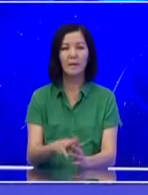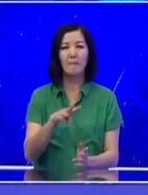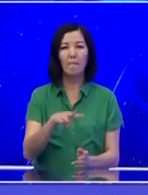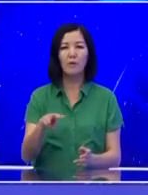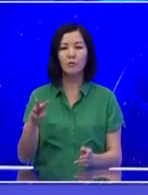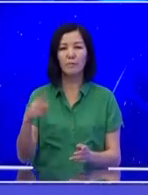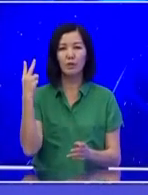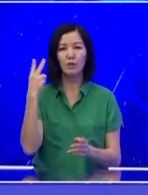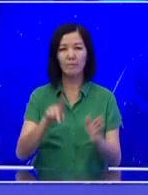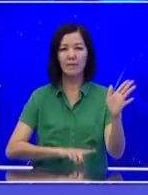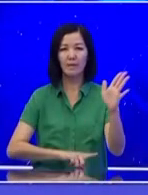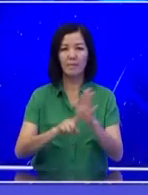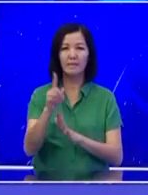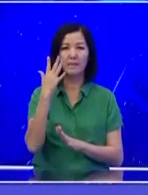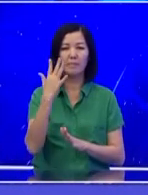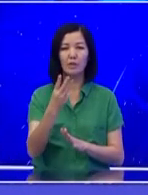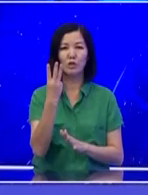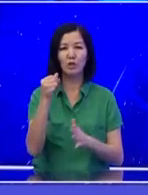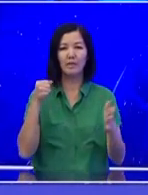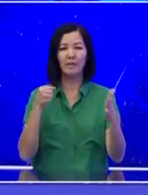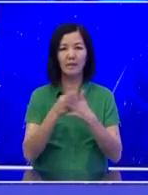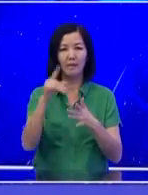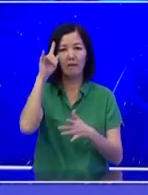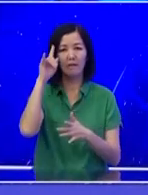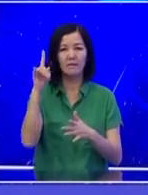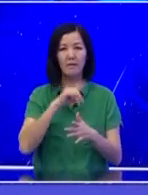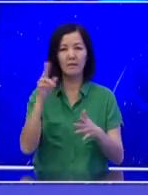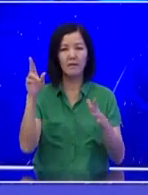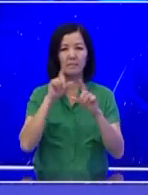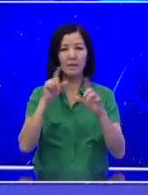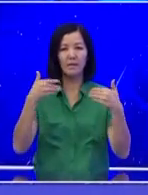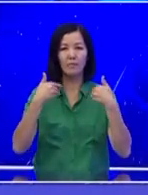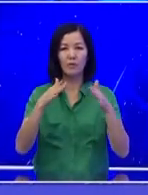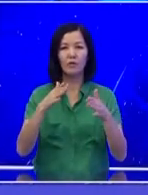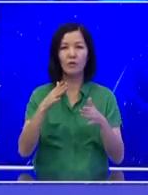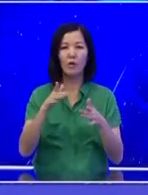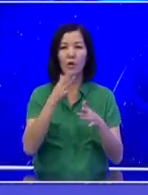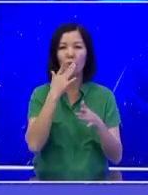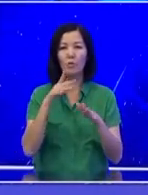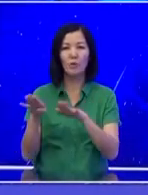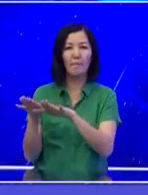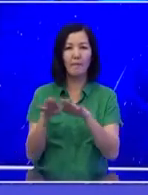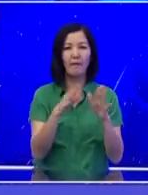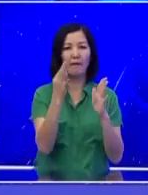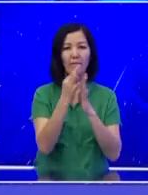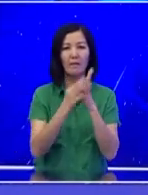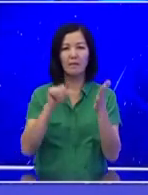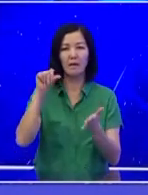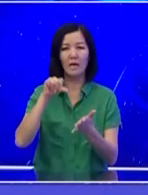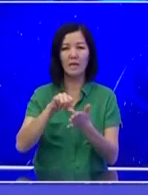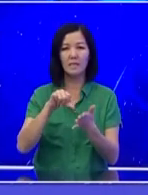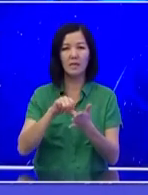Маусымның 20-сы мен шілденің 5 аралығында қазақстандық мектеп түлектері ұлттық бірыңғай тестілеуді өтеді. Биылғы білім сынағына